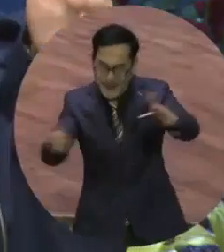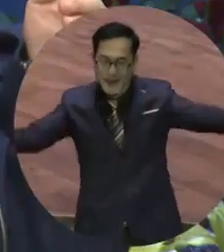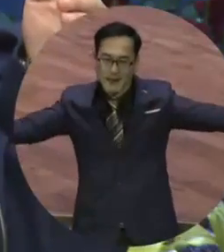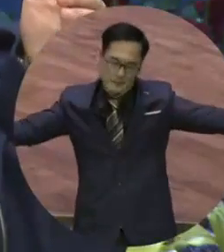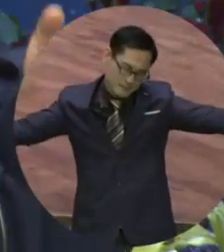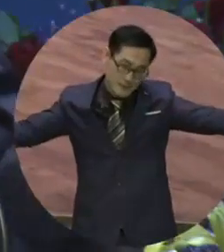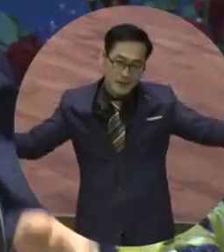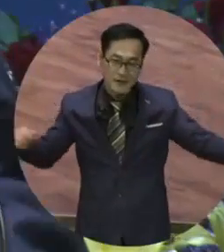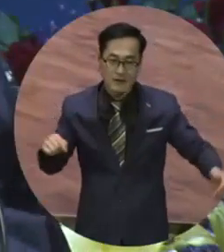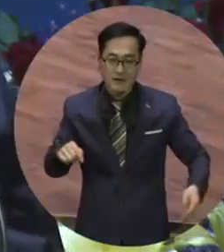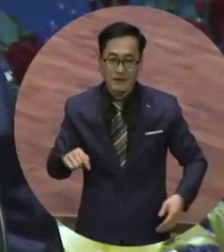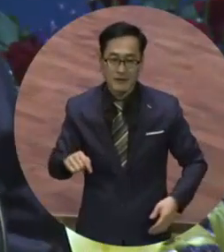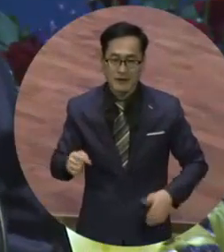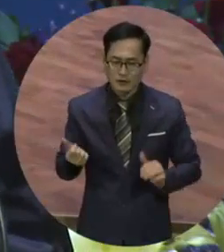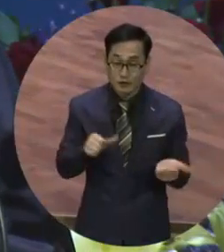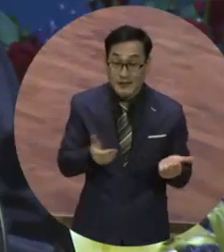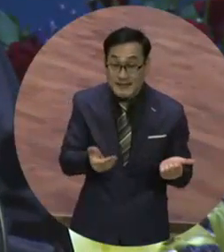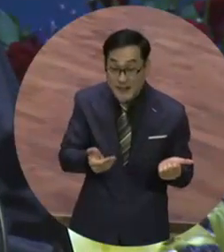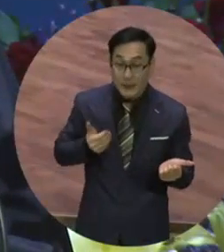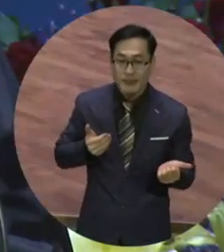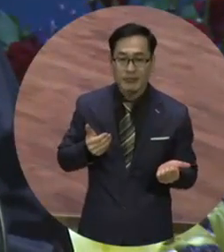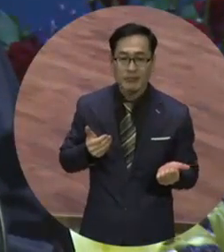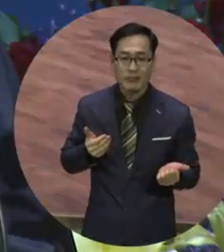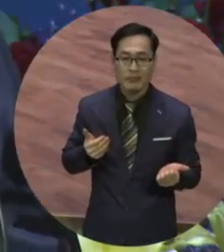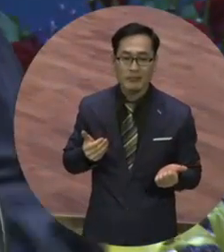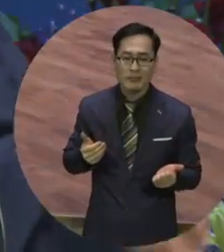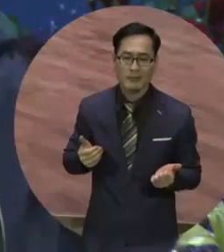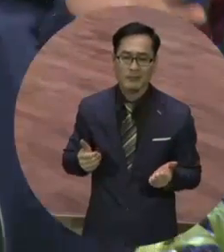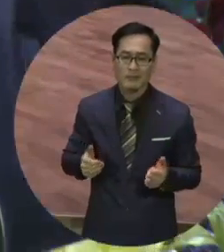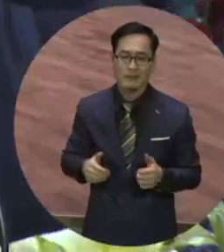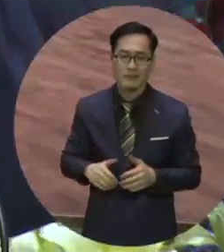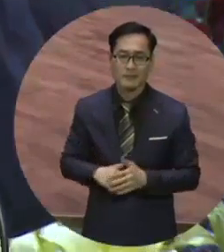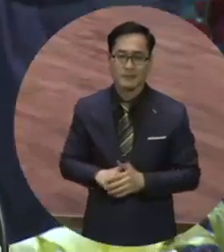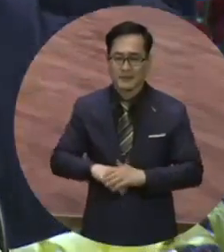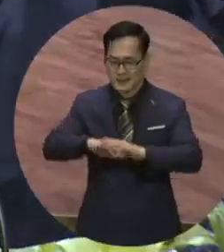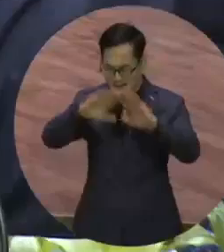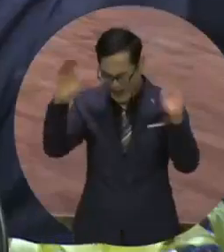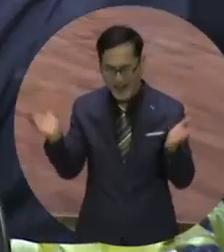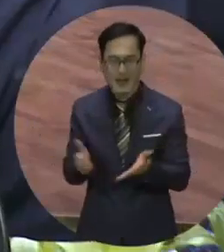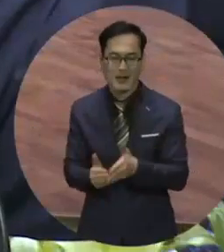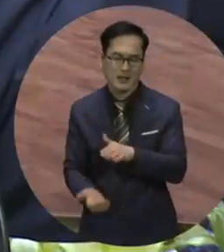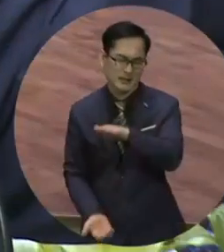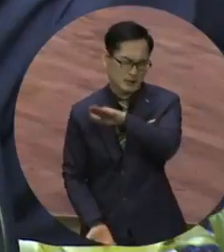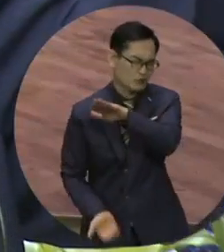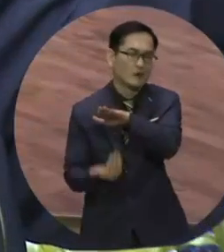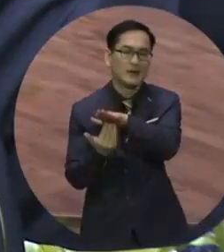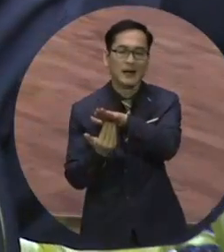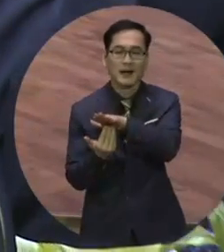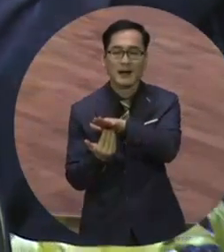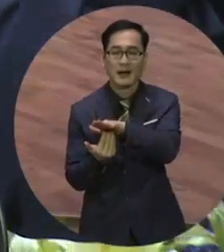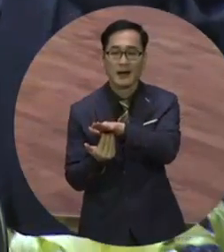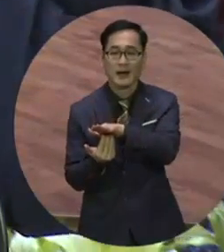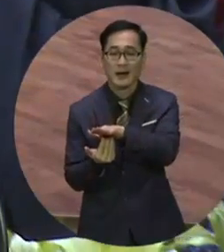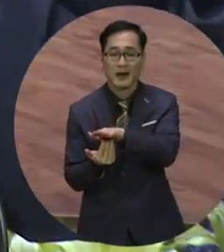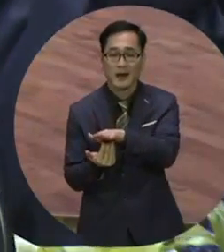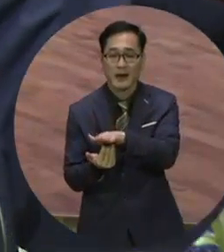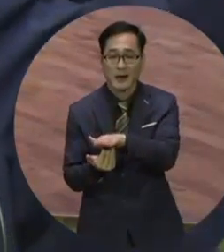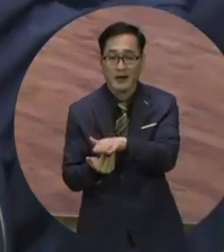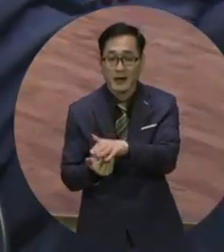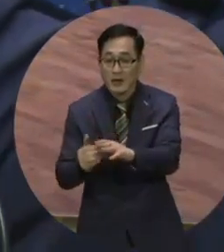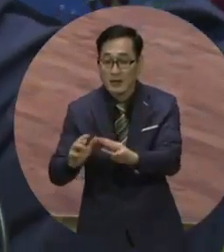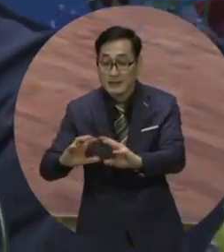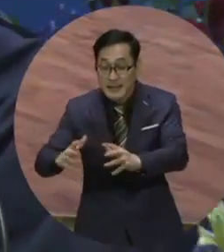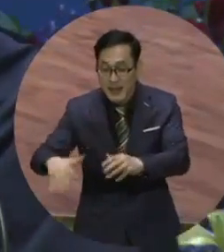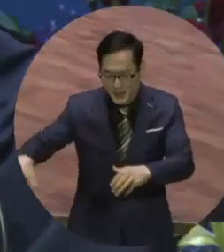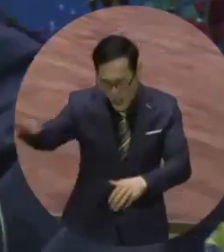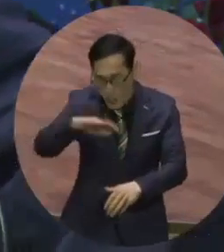숨껏 끊어지기 직전에 테텔에서 타이 그 당시 영어입니다. 다 이루었다. 인류의 모든 문제, 죄